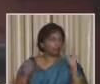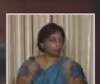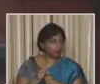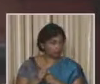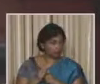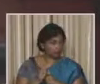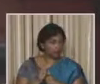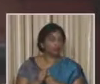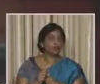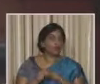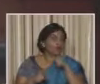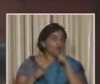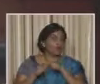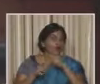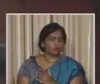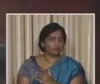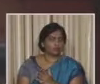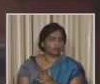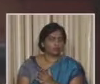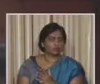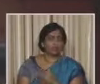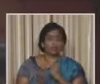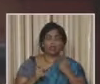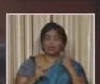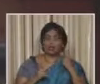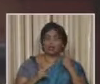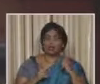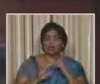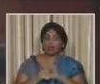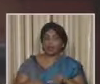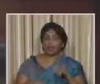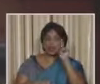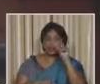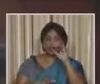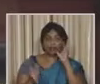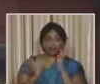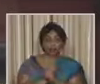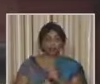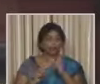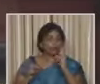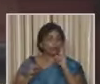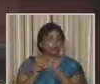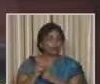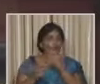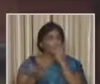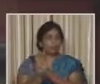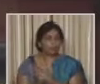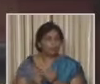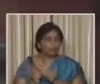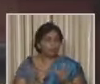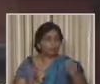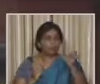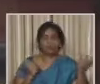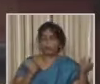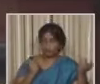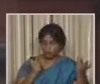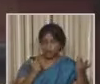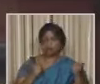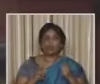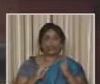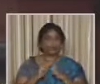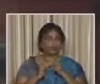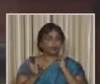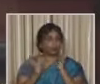படுகொலை எந்த இடத்தில் போய் நின்றது? 11 சிறுவர்களை கடத்தி சென்று படுகொலை செய்த விடயம் எந்த இடத்தில் போய் நின்றது?